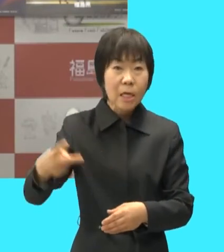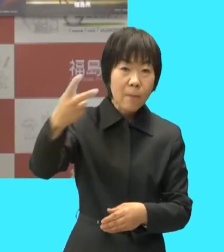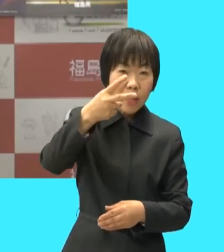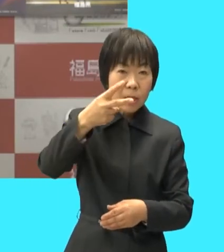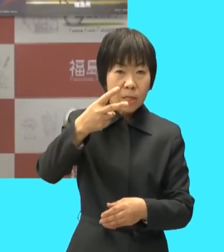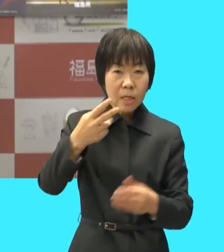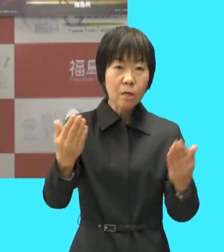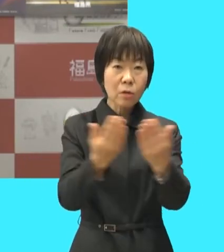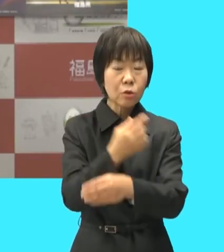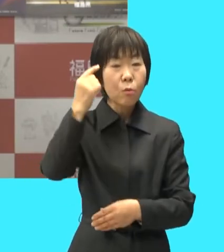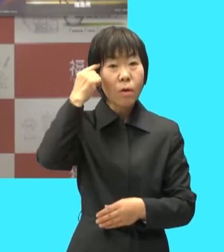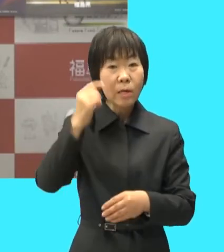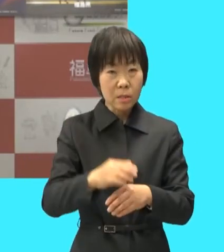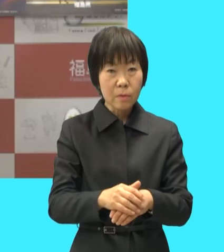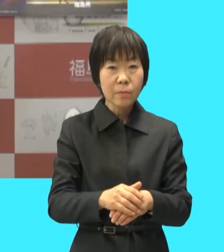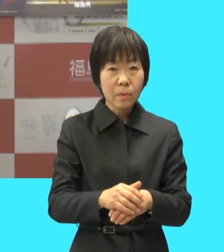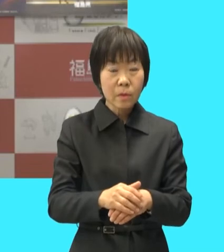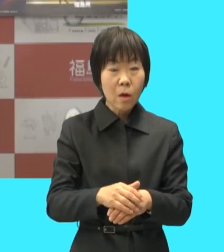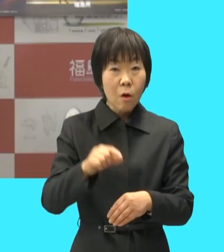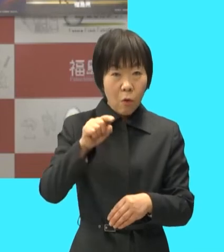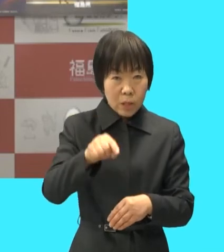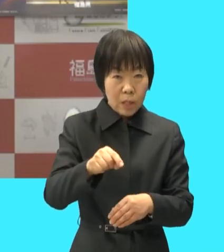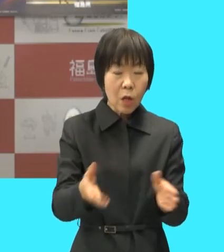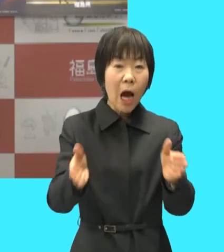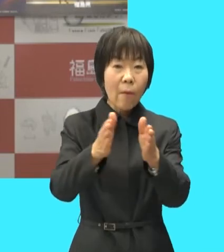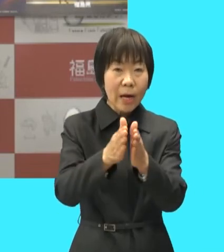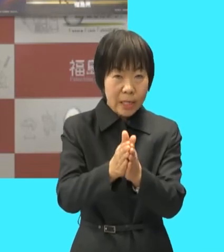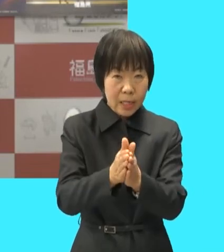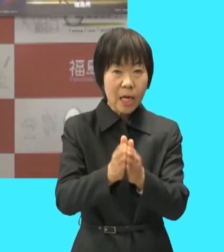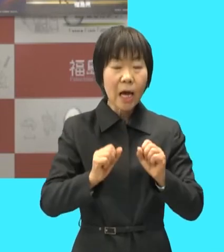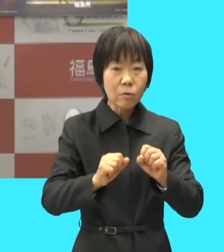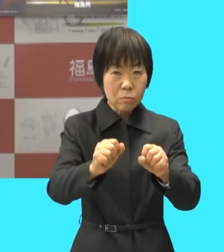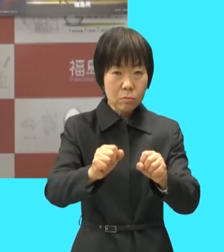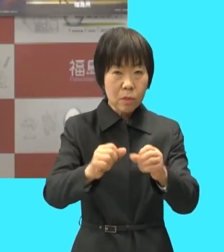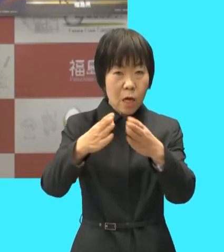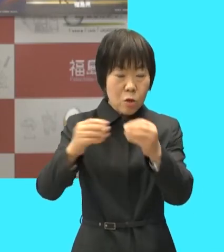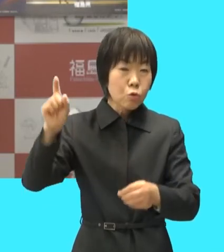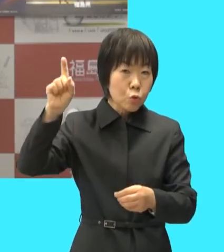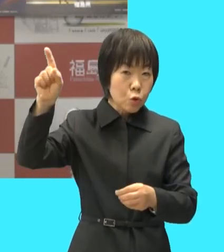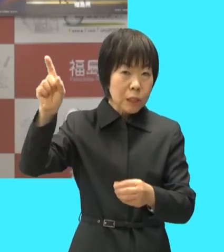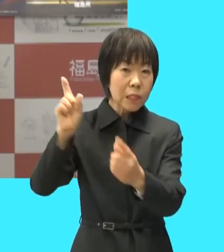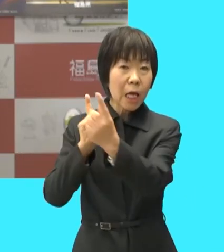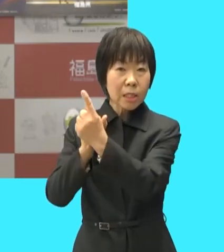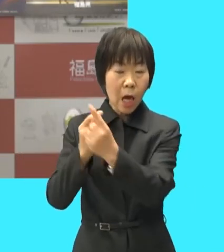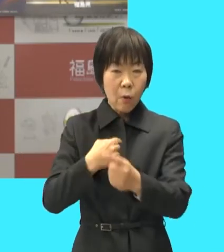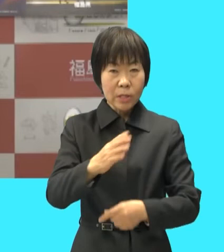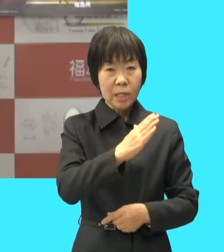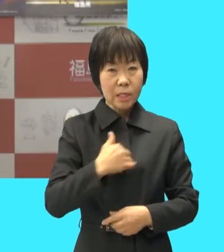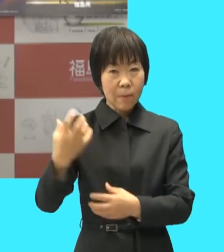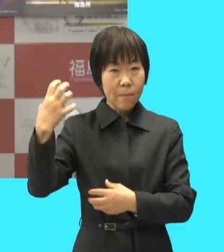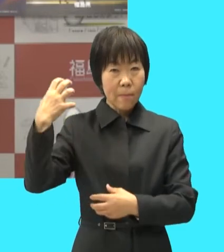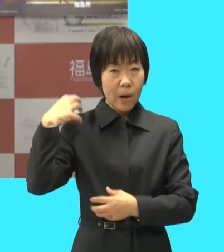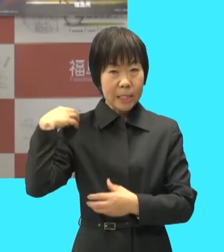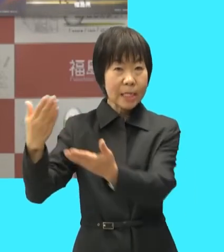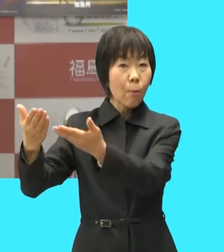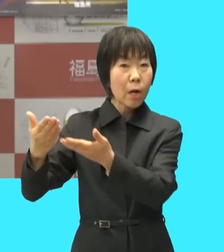果を生むことができると思いますので、そういった点を合わせてやっていく中で、国に対して我々に任せてもらえるとこ